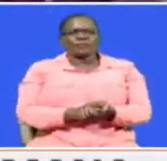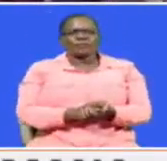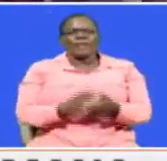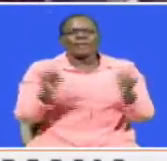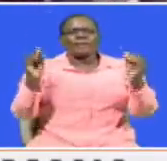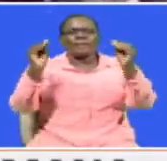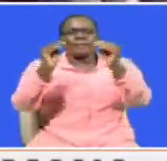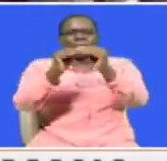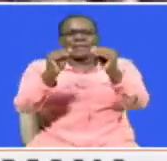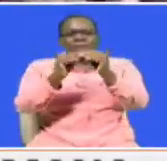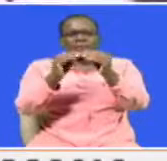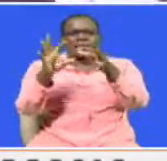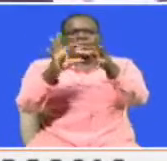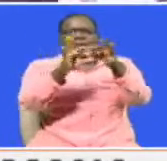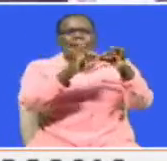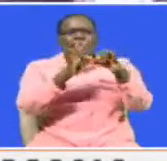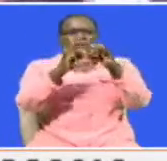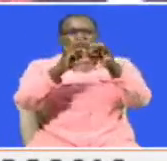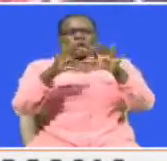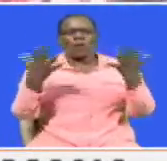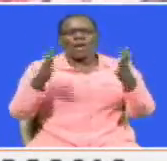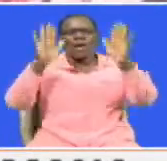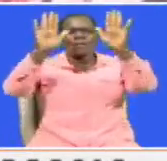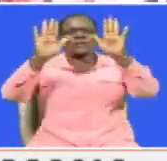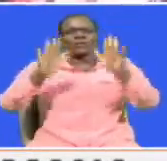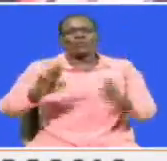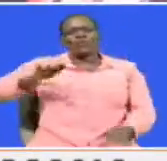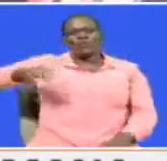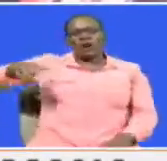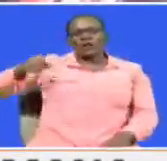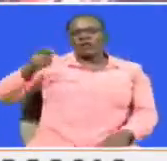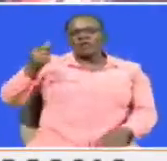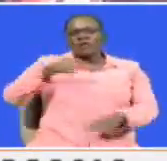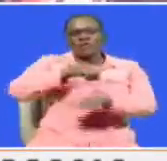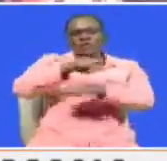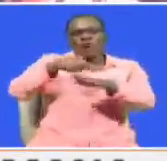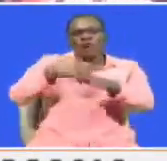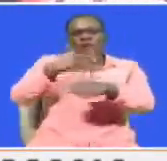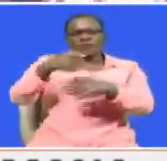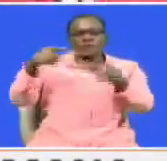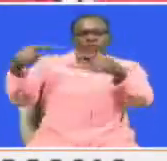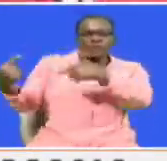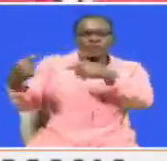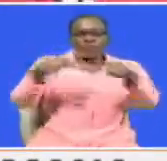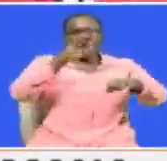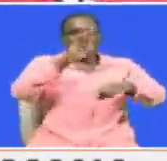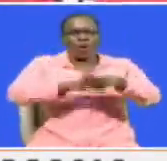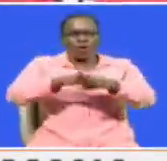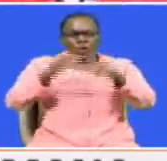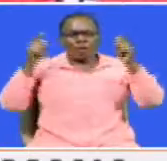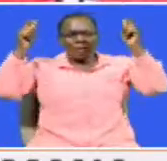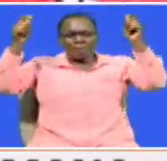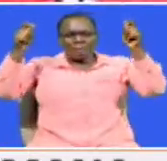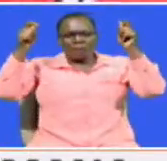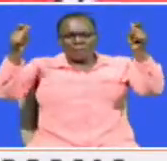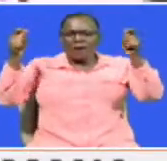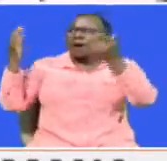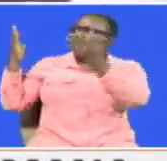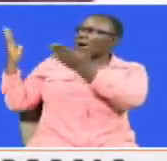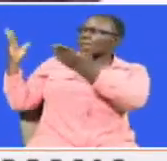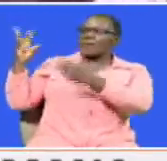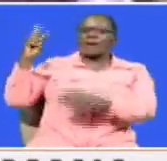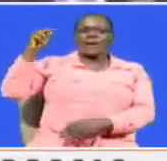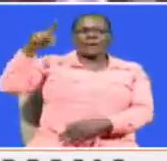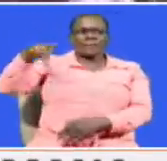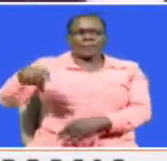Mkutano huo wa Azimio ukifanyika katika kaunti ya Kisumu saa chache baada ya nipe nikupe kuhusiana na maandamano. Hapa wabunge